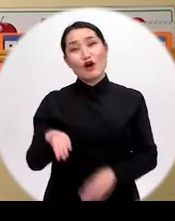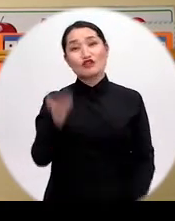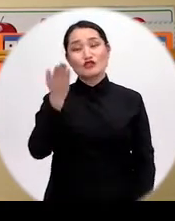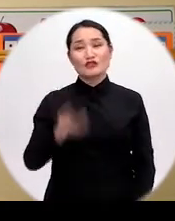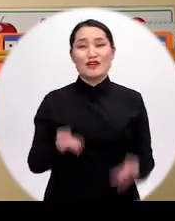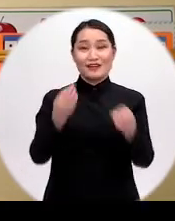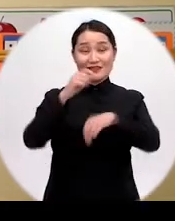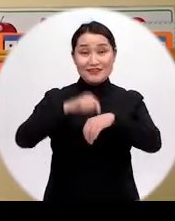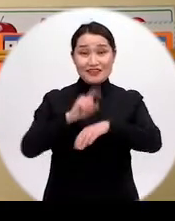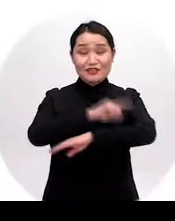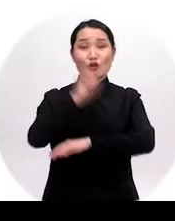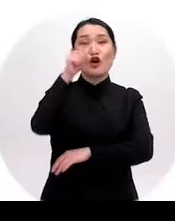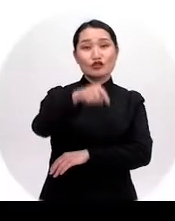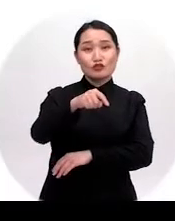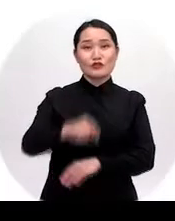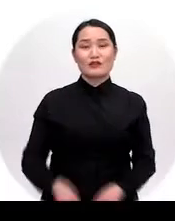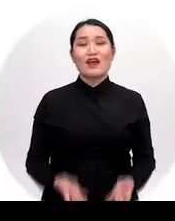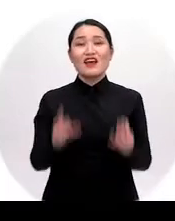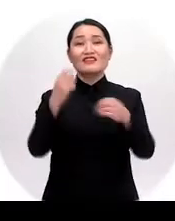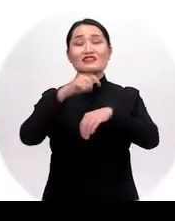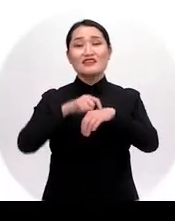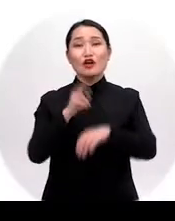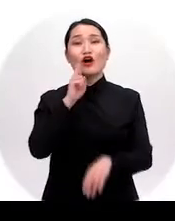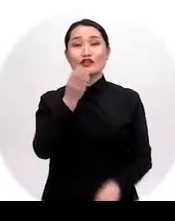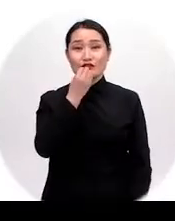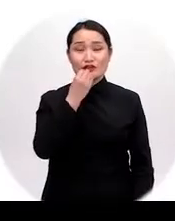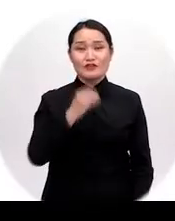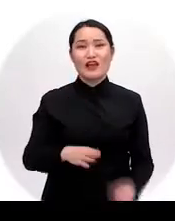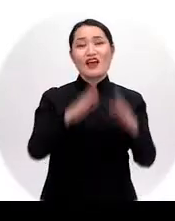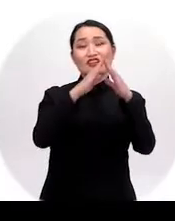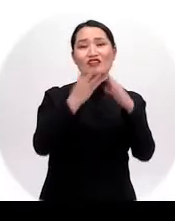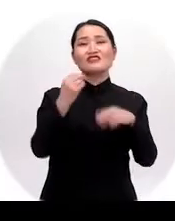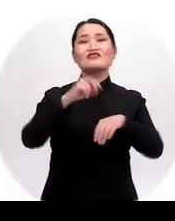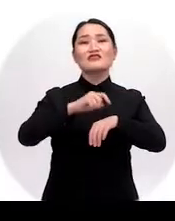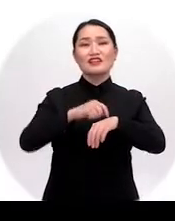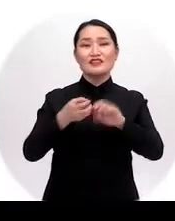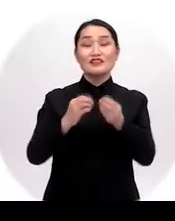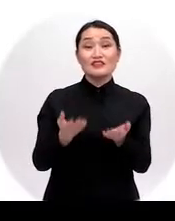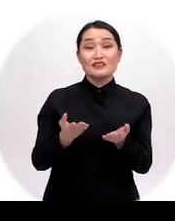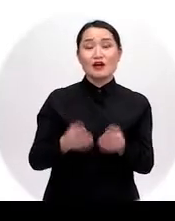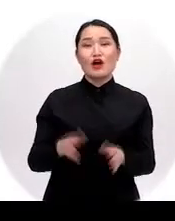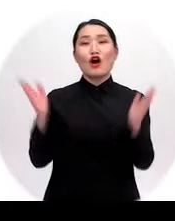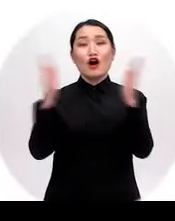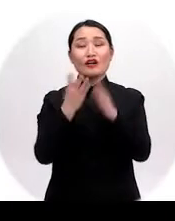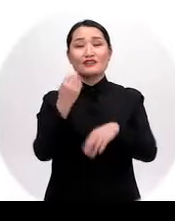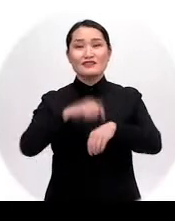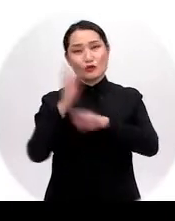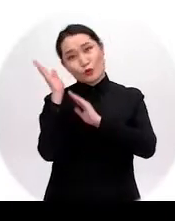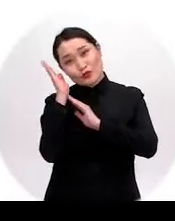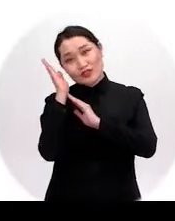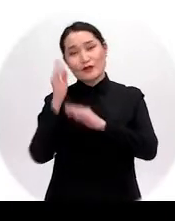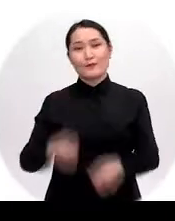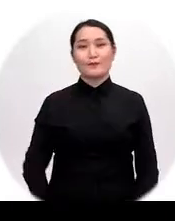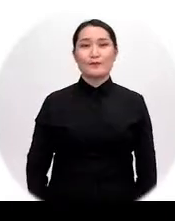Хідэн цагт хичээлдээ явдаг. Хідэн цагт өдрийн цайгаа уудаг. Гэрийн даалгавраа хідэн цагт хийдэг. Орой хідэн цагт